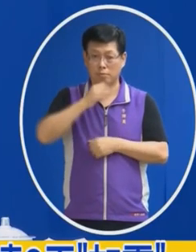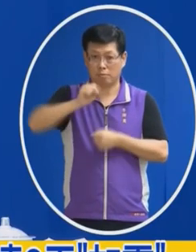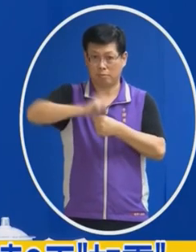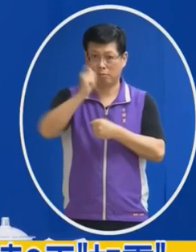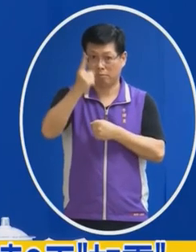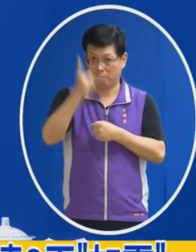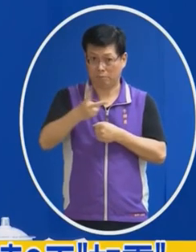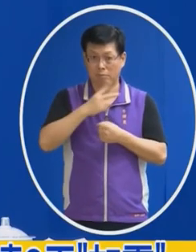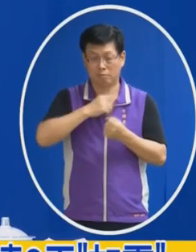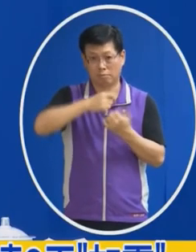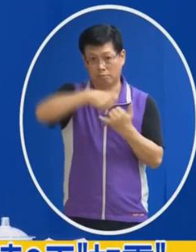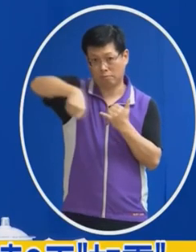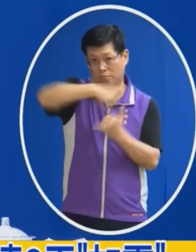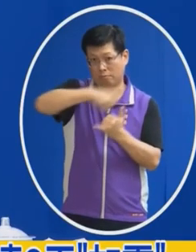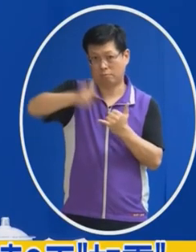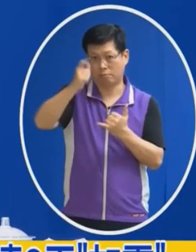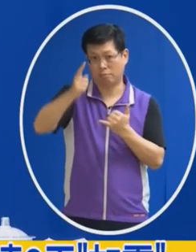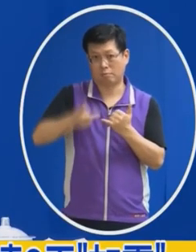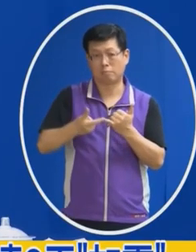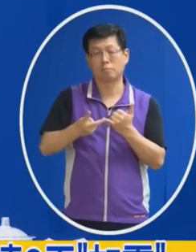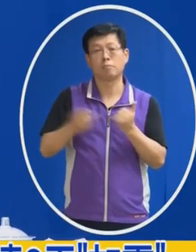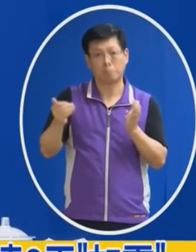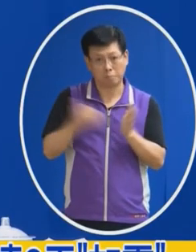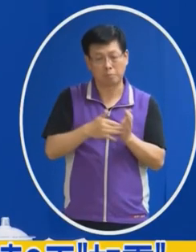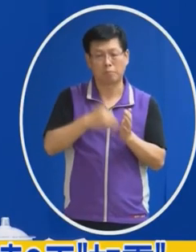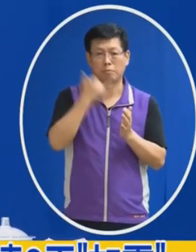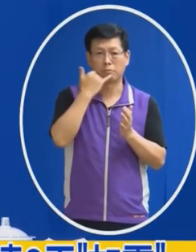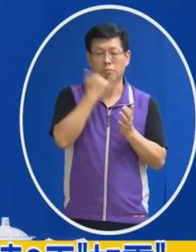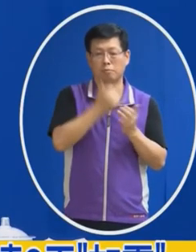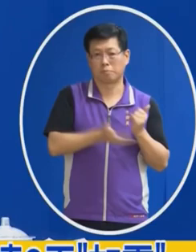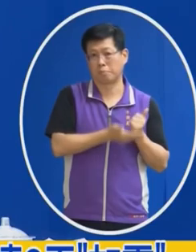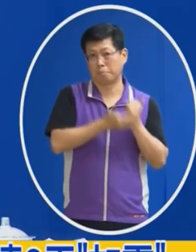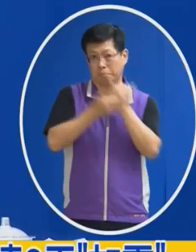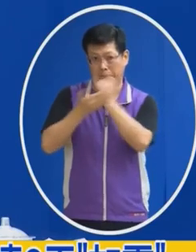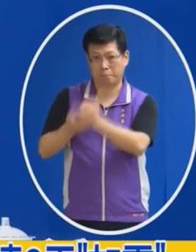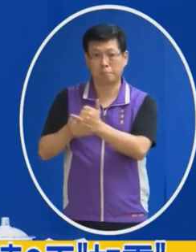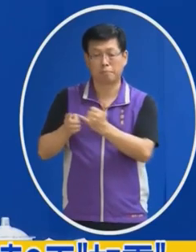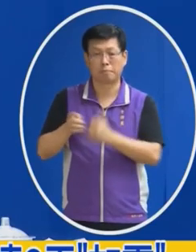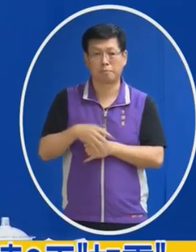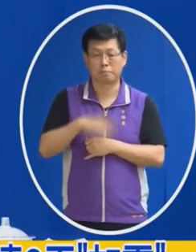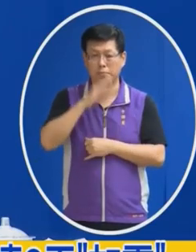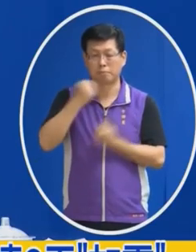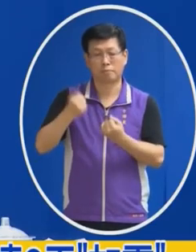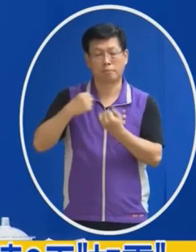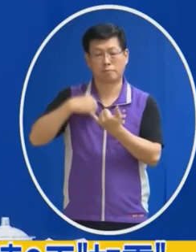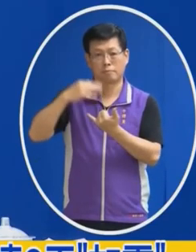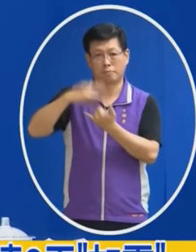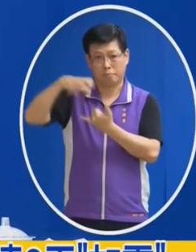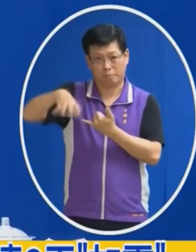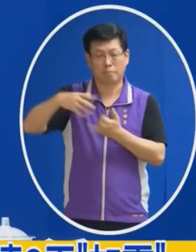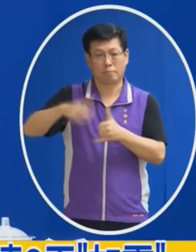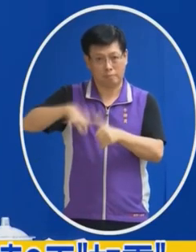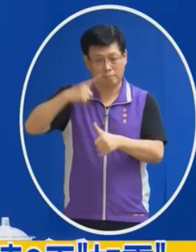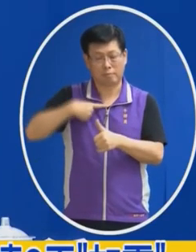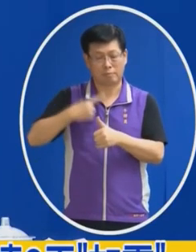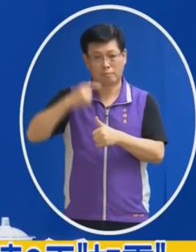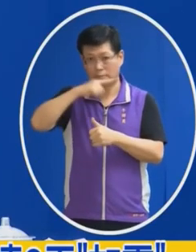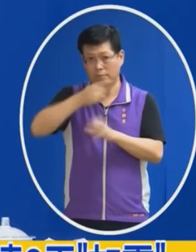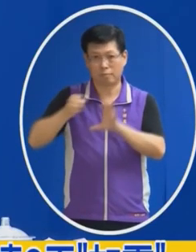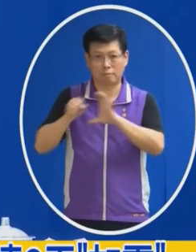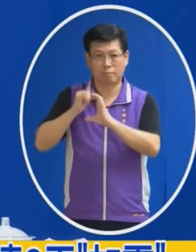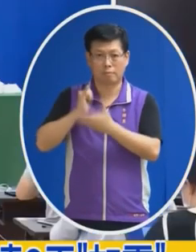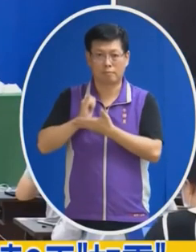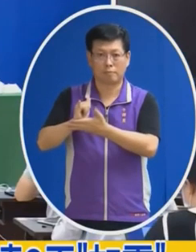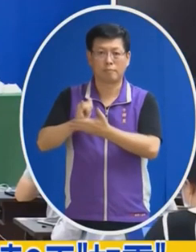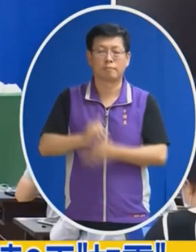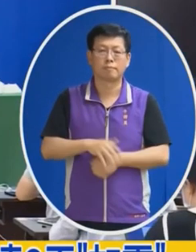套两层的尸袋哦。那就可以送到这个就是在殡仪馆这边做先冰存啊。以